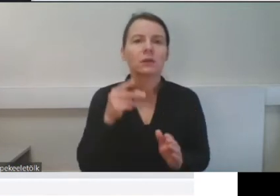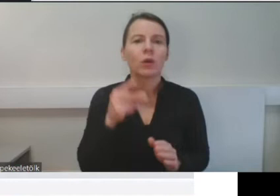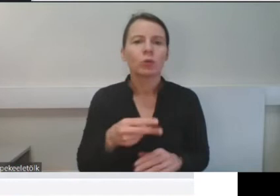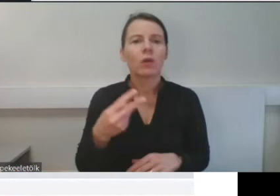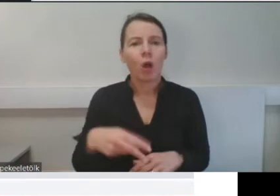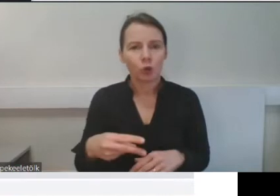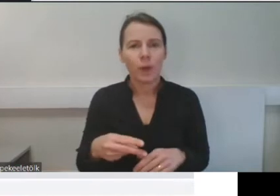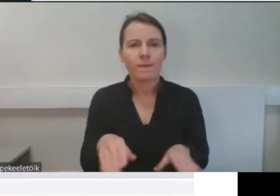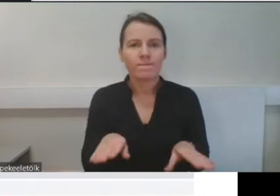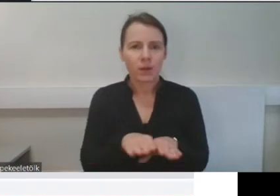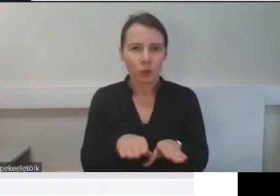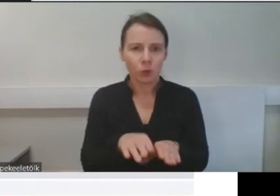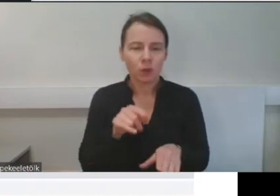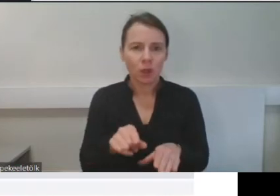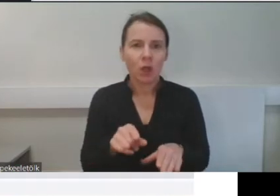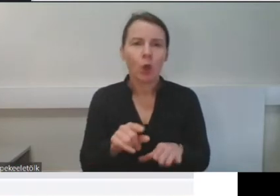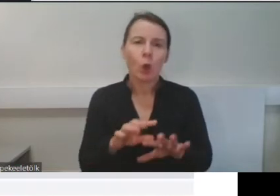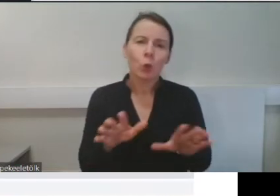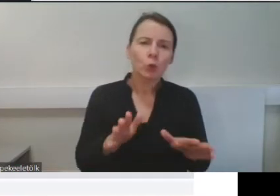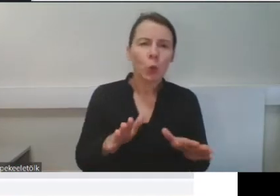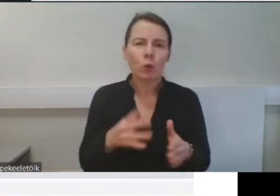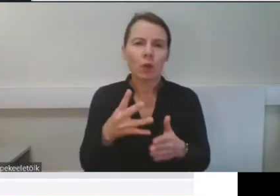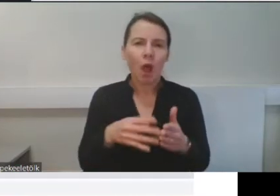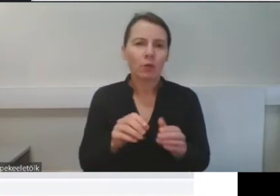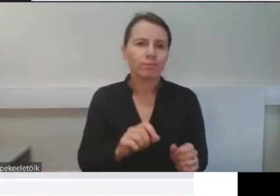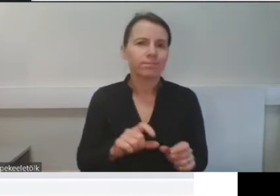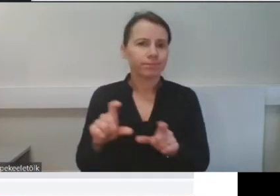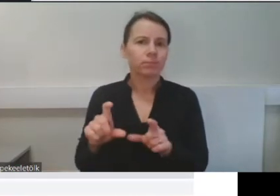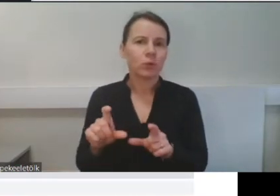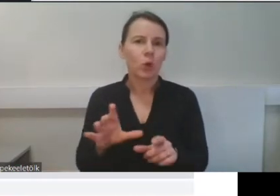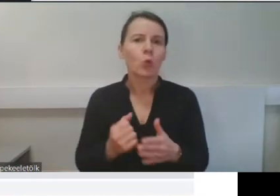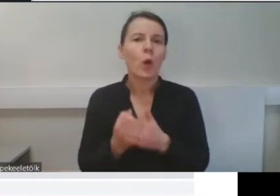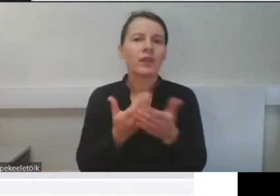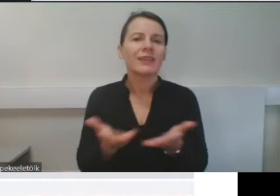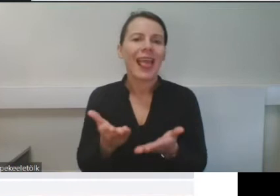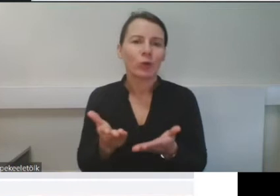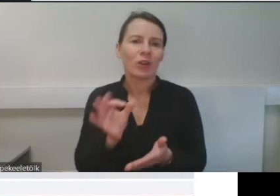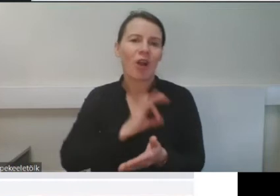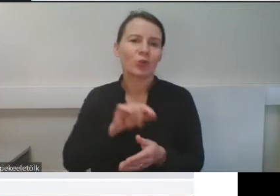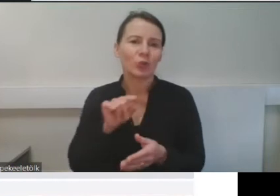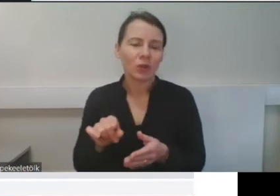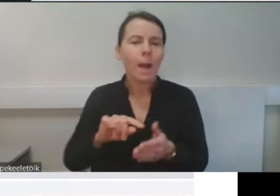üldhooldekodust lahkusid, et mis oli see lahkumiskoht. Ja